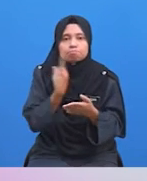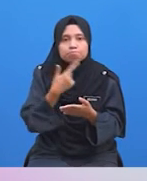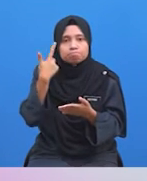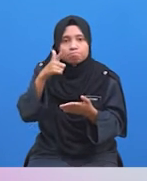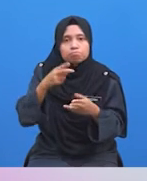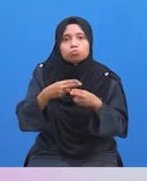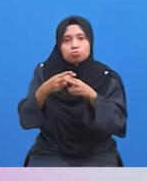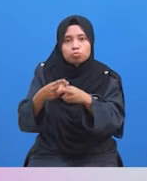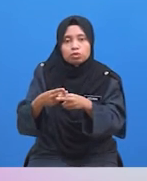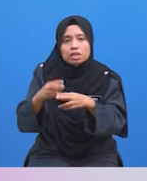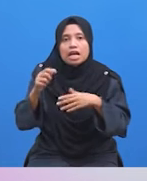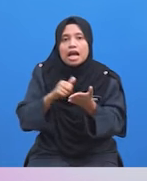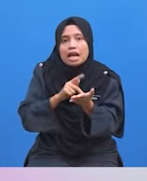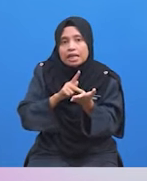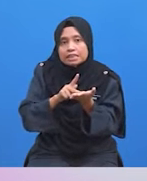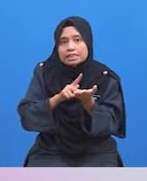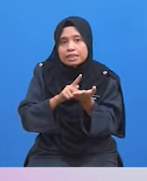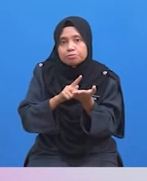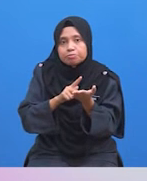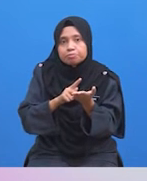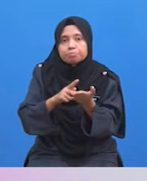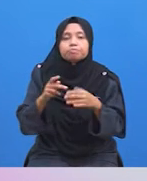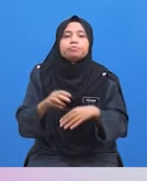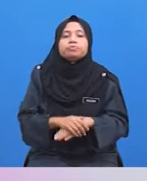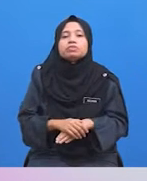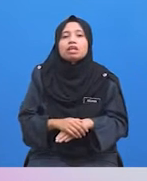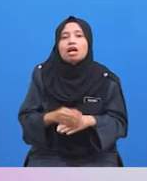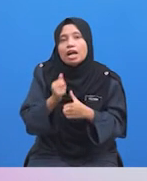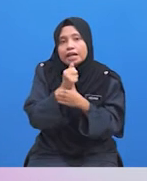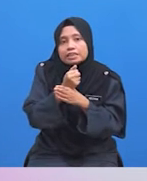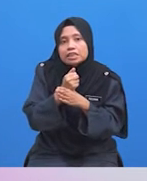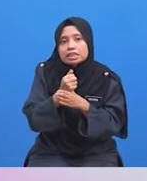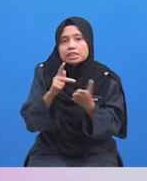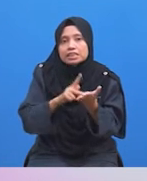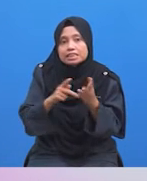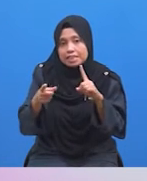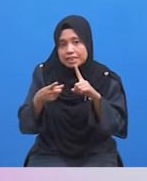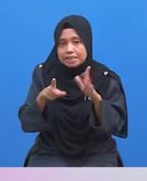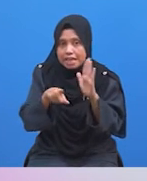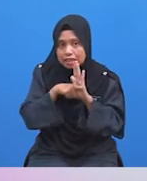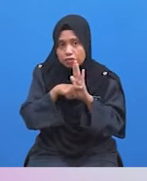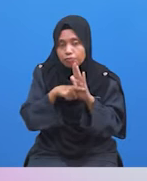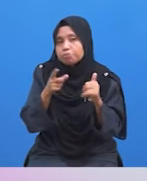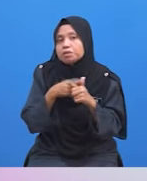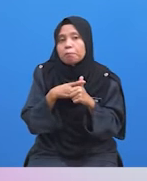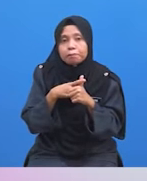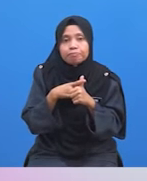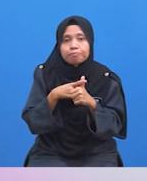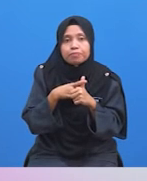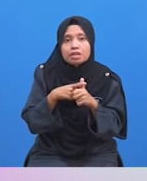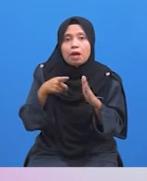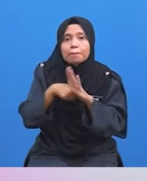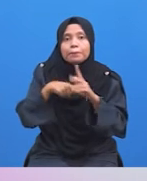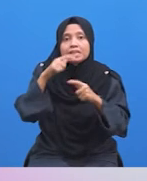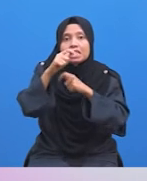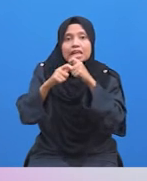gula kesan terhadap kawasan destinasi antara kesan-kesan negatif Yola pertama peningkatan